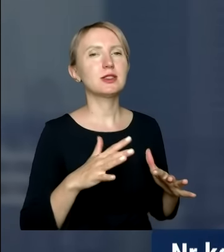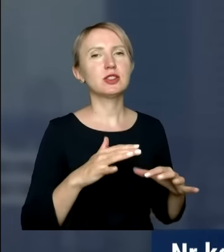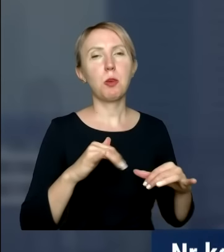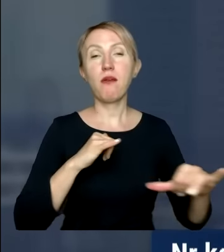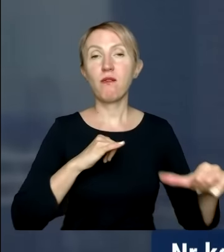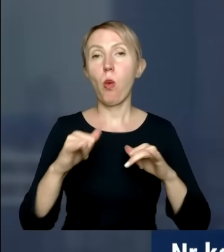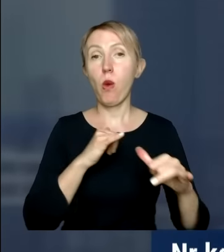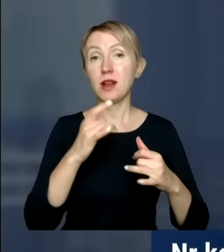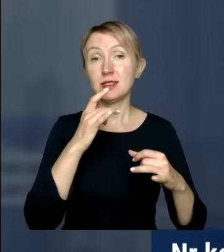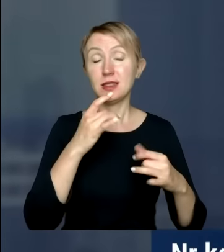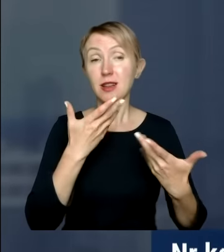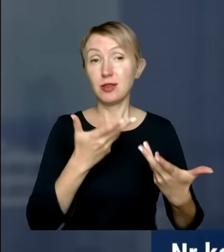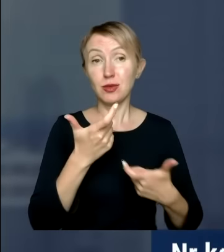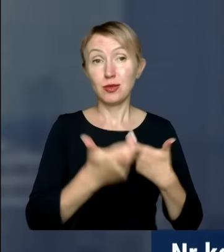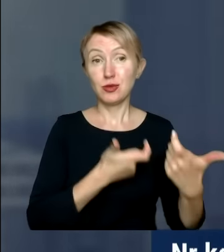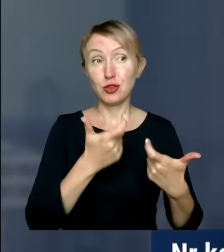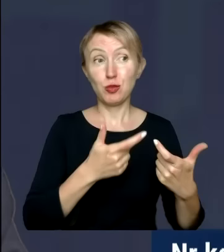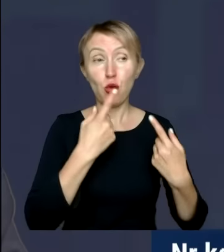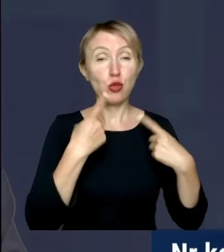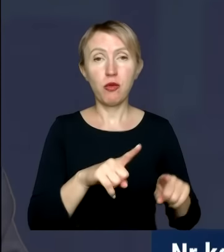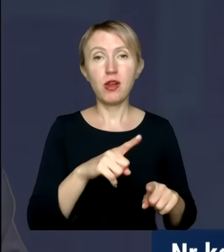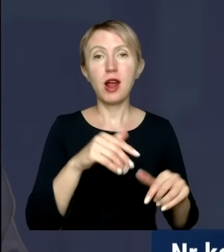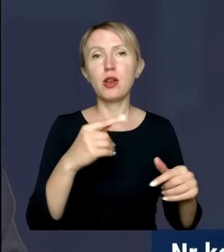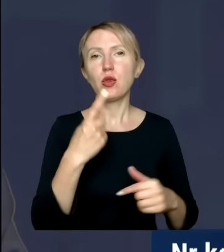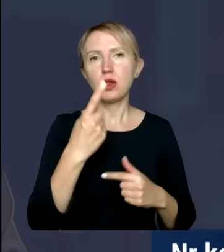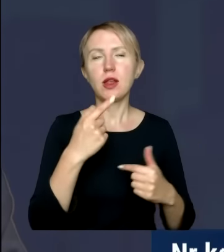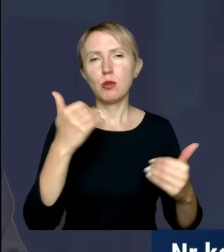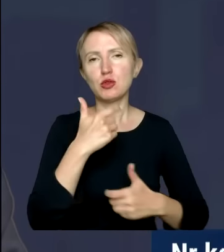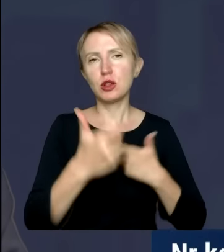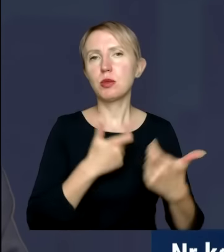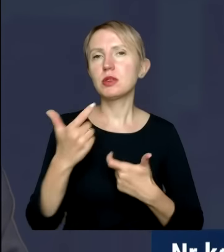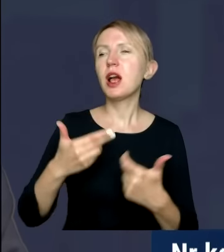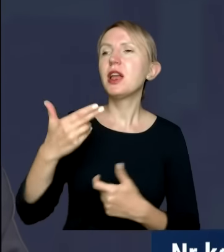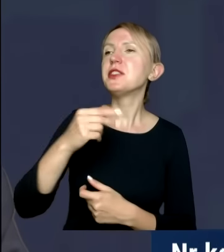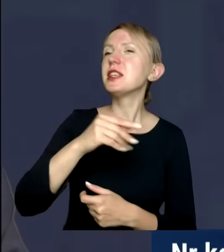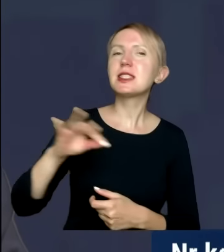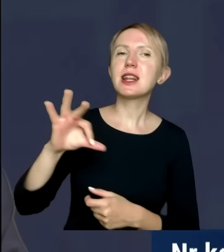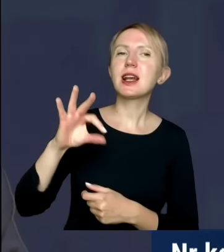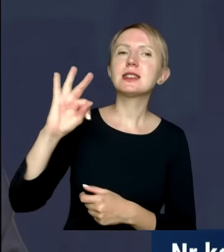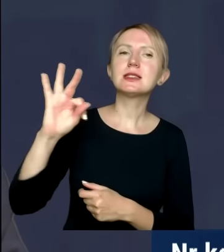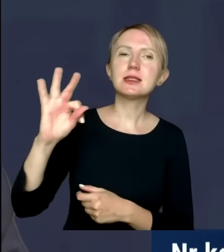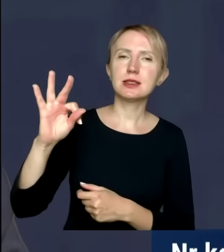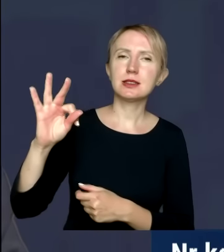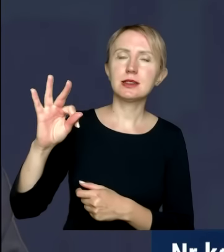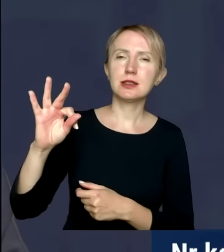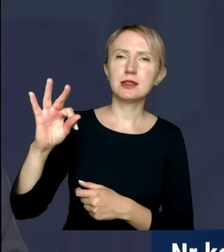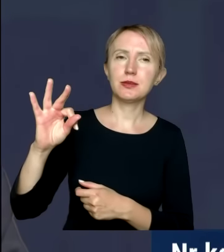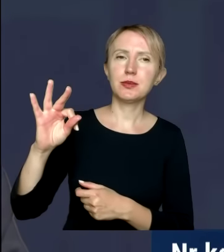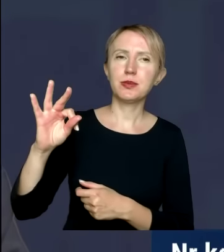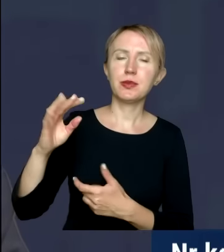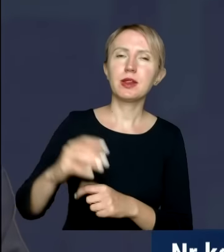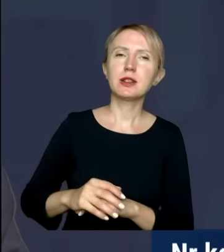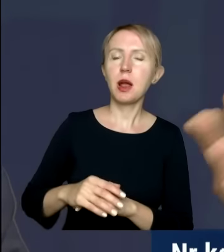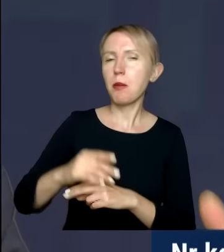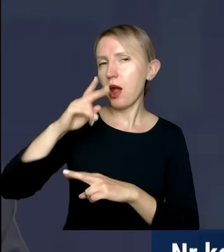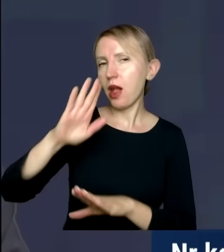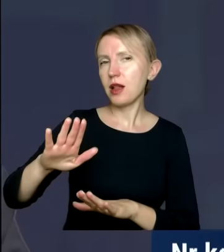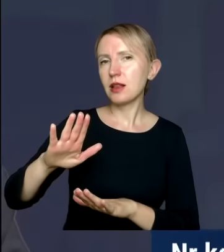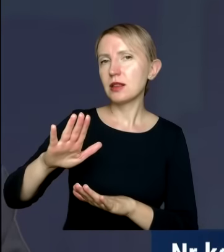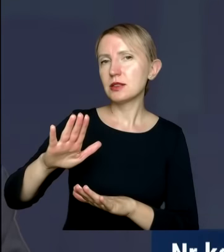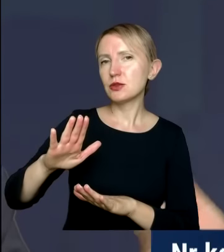ale to można było wykonać to jed Michałki Michałki nitrasa to żeby pokazać że